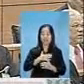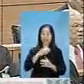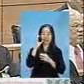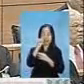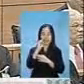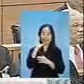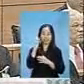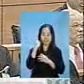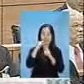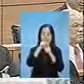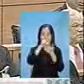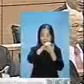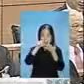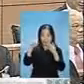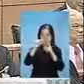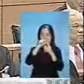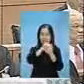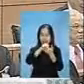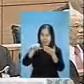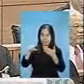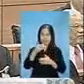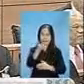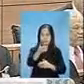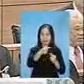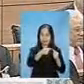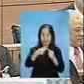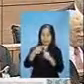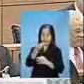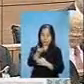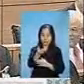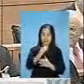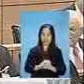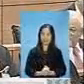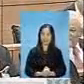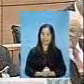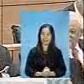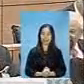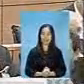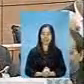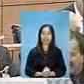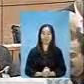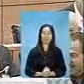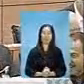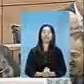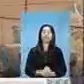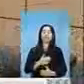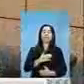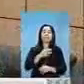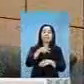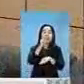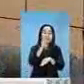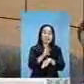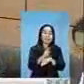ดอย่ากัดตอบครับ ครับถอนคำพูดนะครับเชิญท่านต่อนะครับท่านชลาดังนะครับ ท่านประธานครับผมเรียนท่านประธานว่า